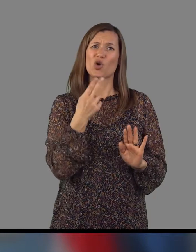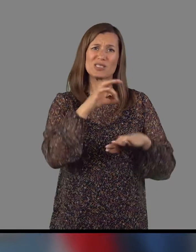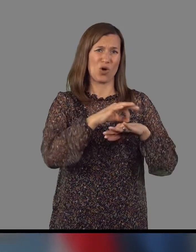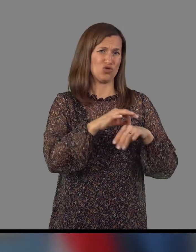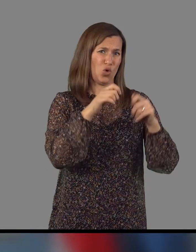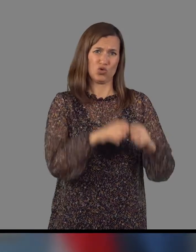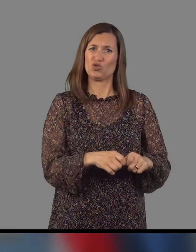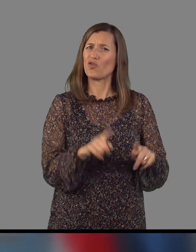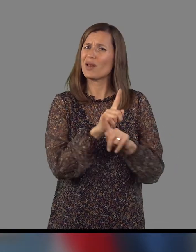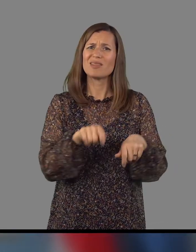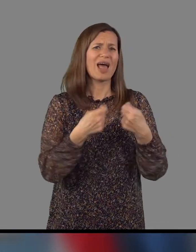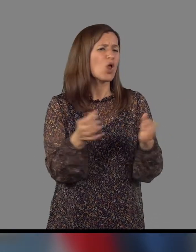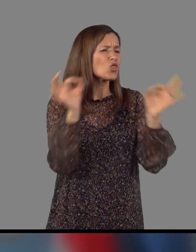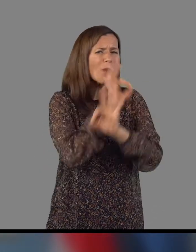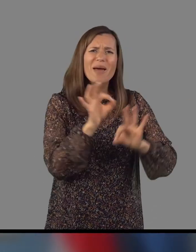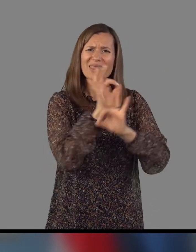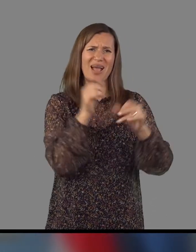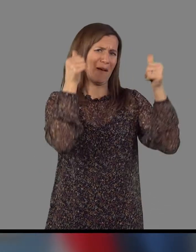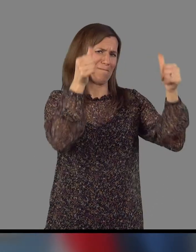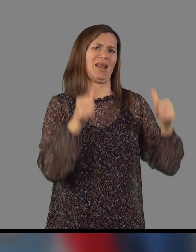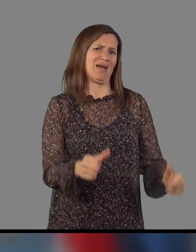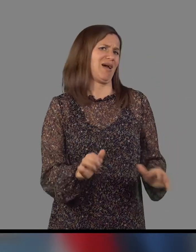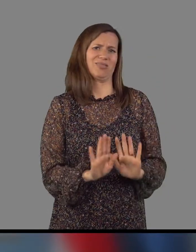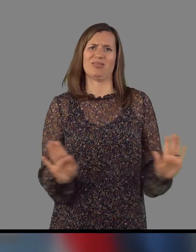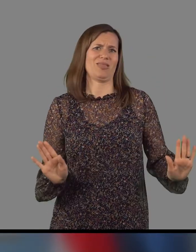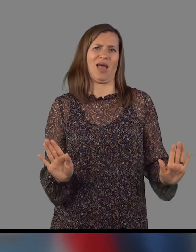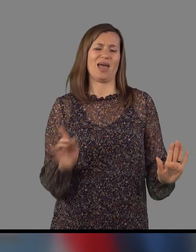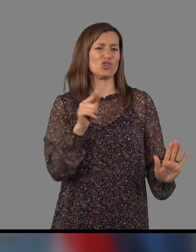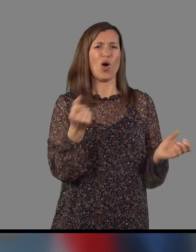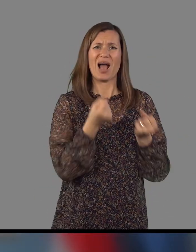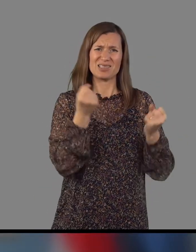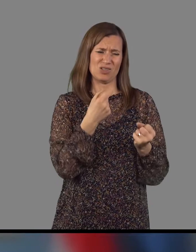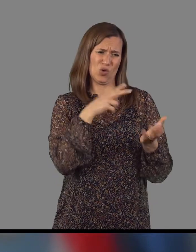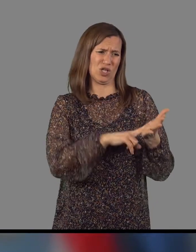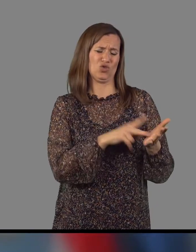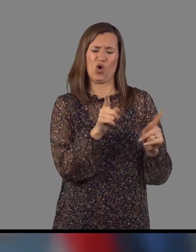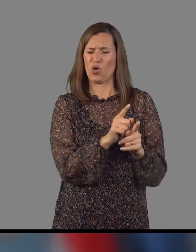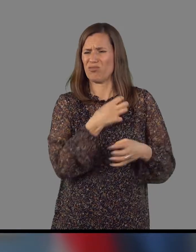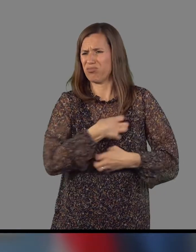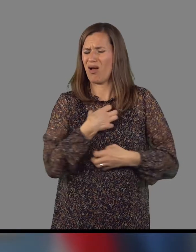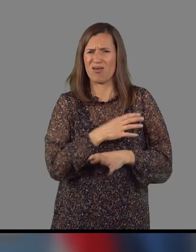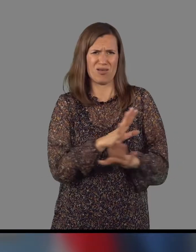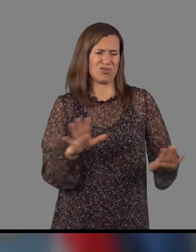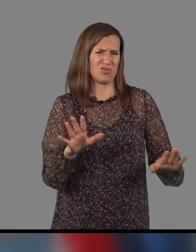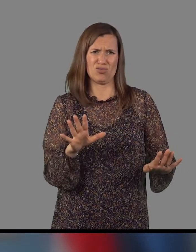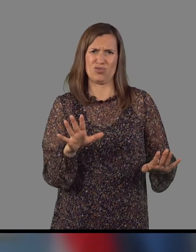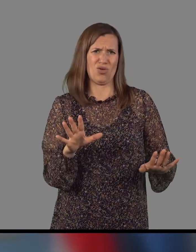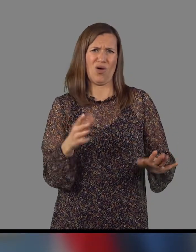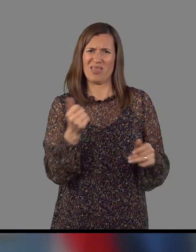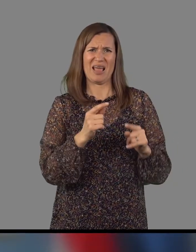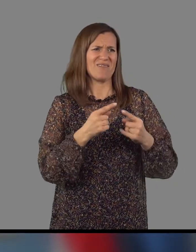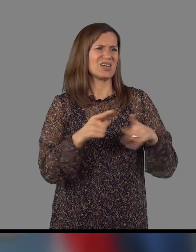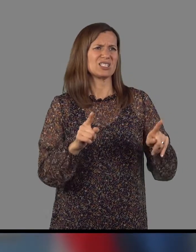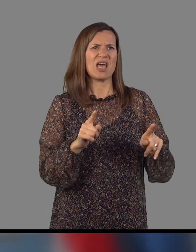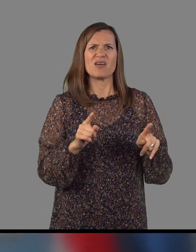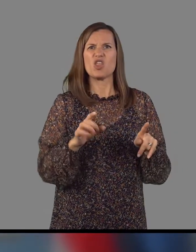zdravniško društvo ni dalo nikakršnega plakata in pravzaprav to akcijo označuje kot skrajno zavržno in pravzaprav neke